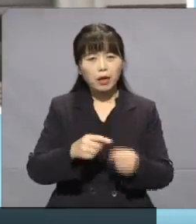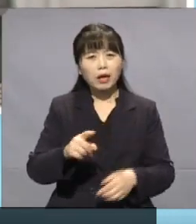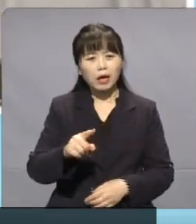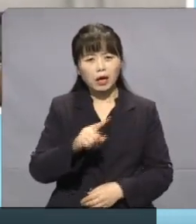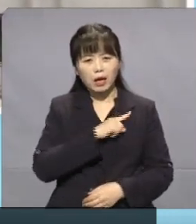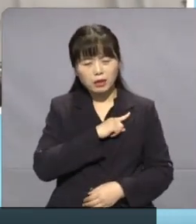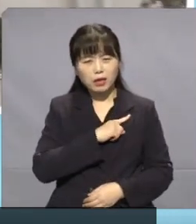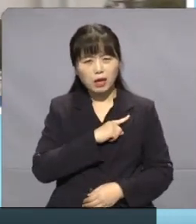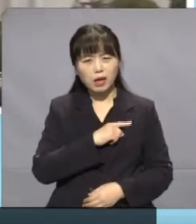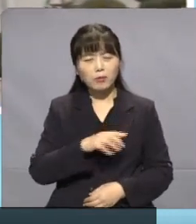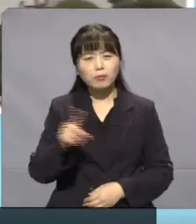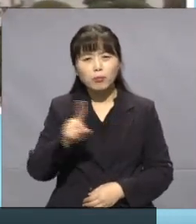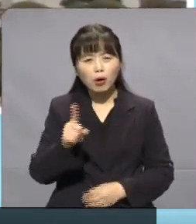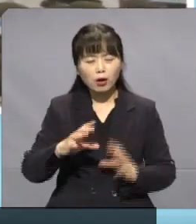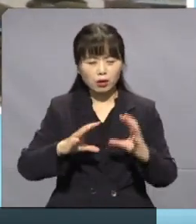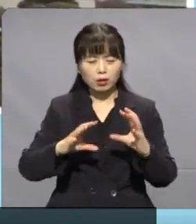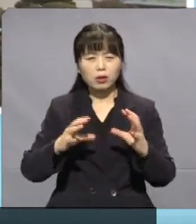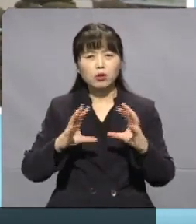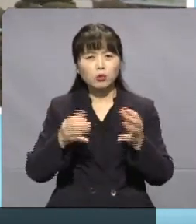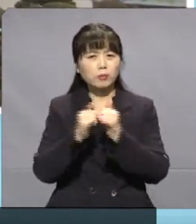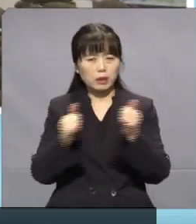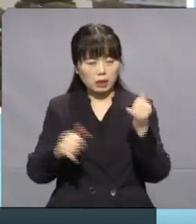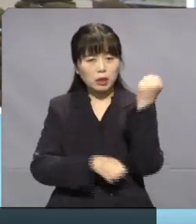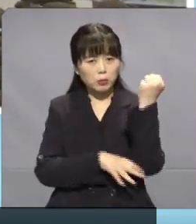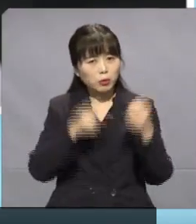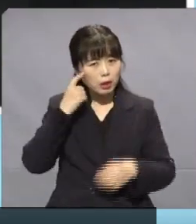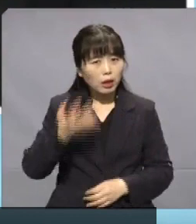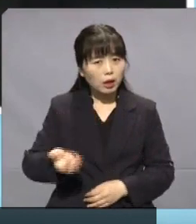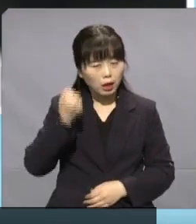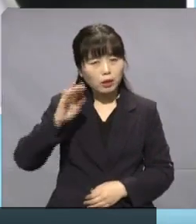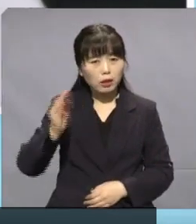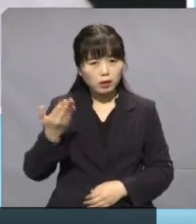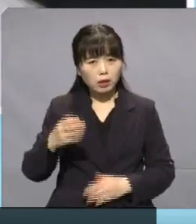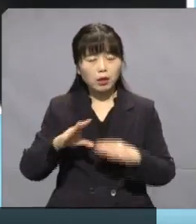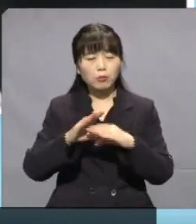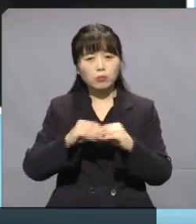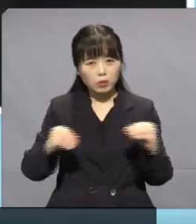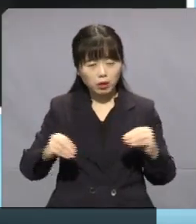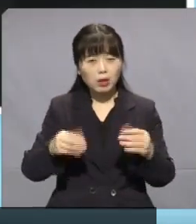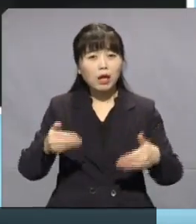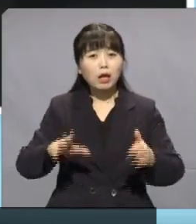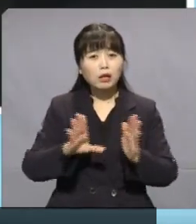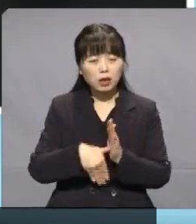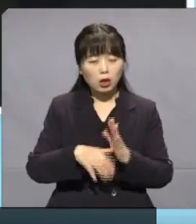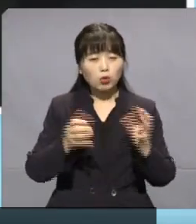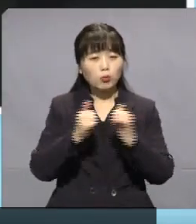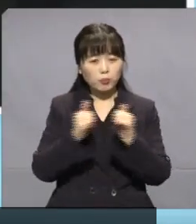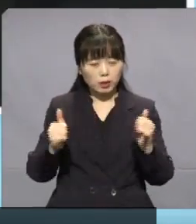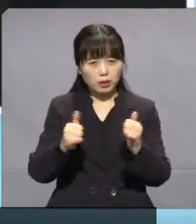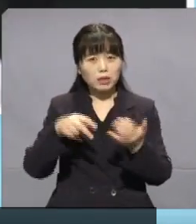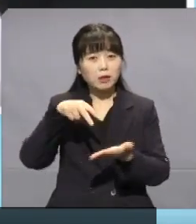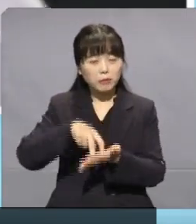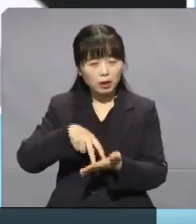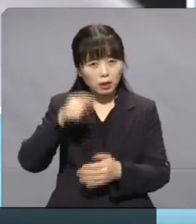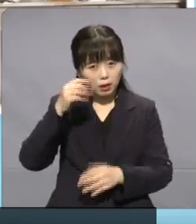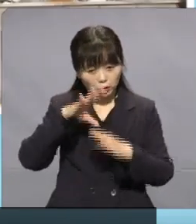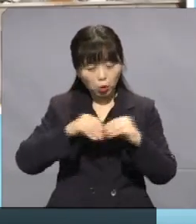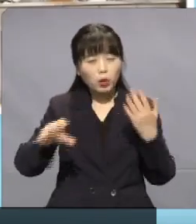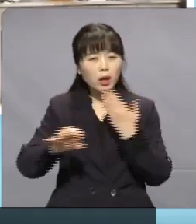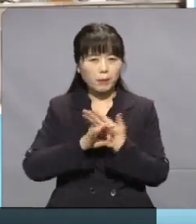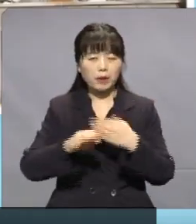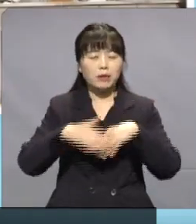게 국민을 기본으로 생각하면 되는 것 같아요. 네. 무슨 일을 처리할 때면. 네. 왜냐하면 국민의 입장에서 일을 처리하면 다